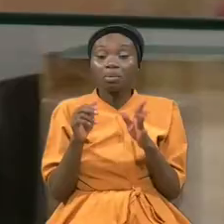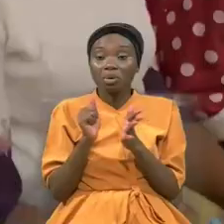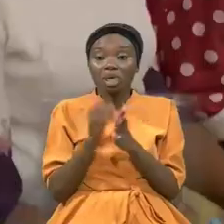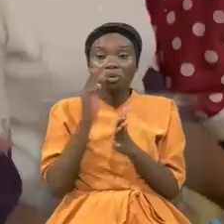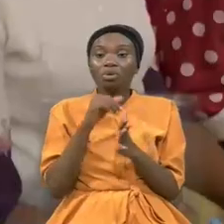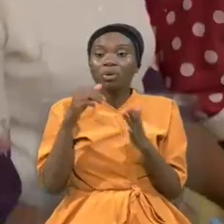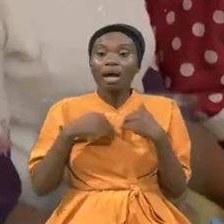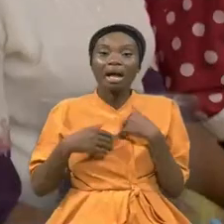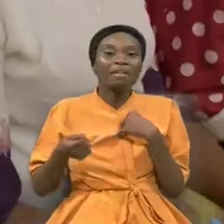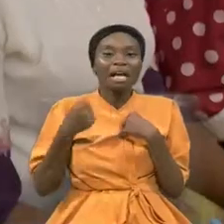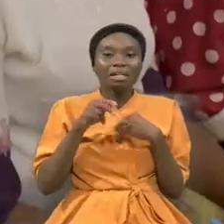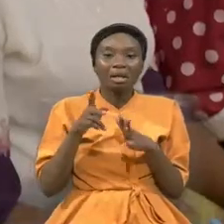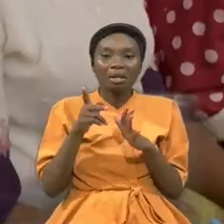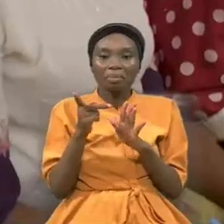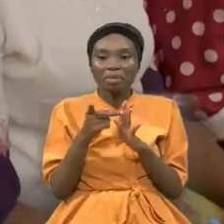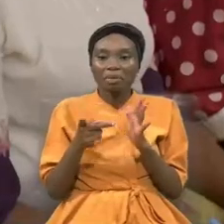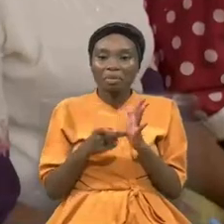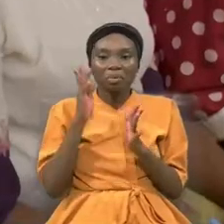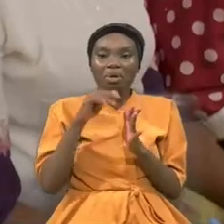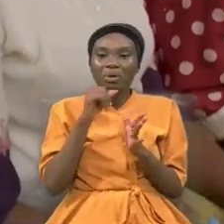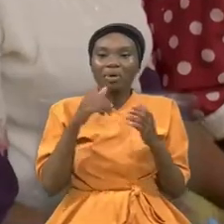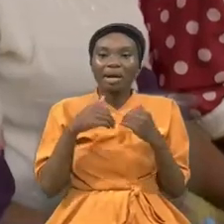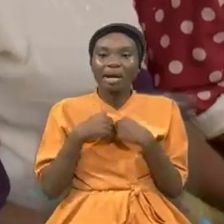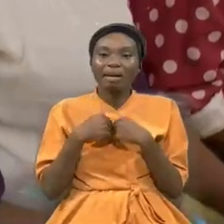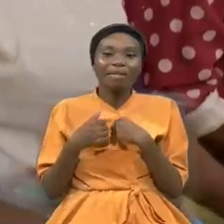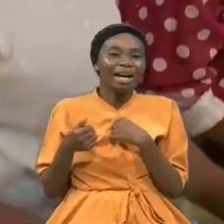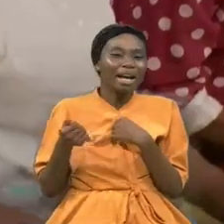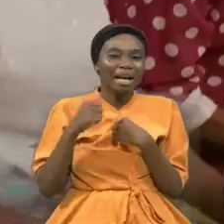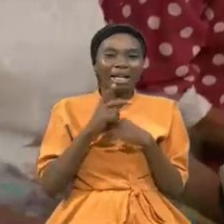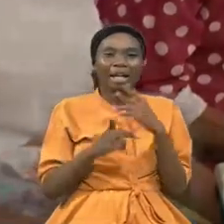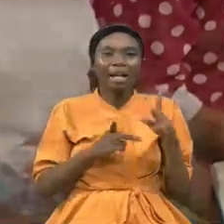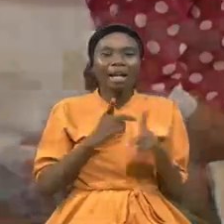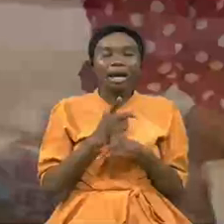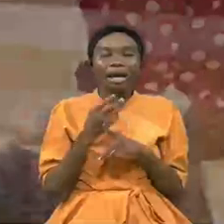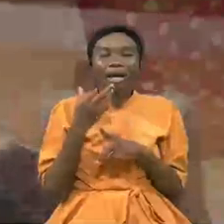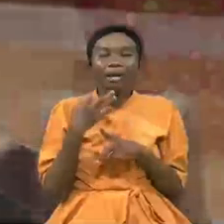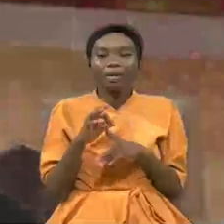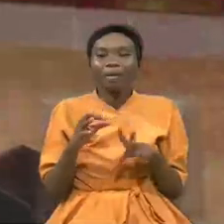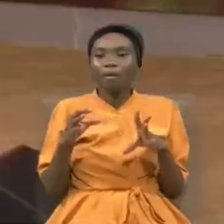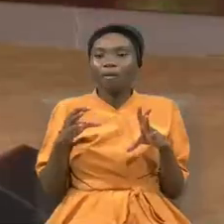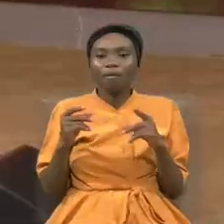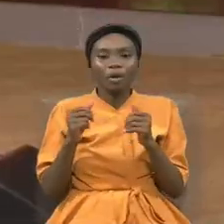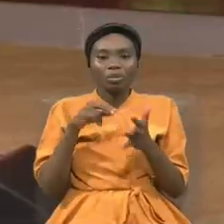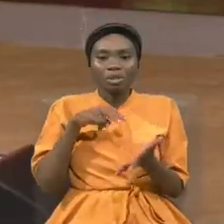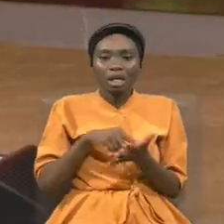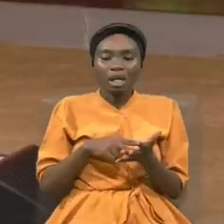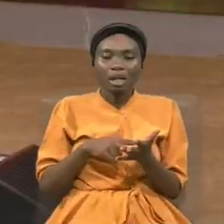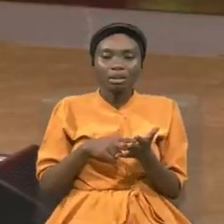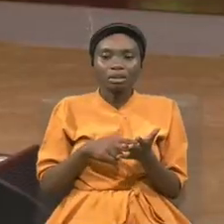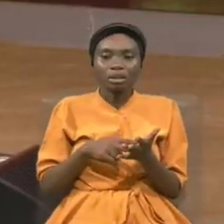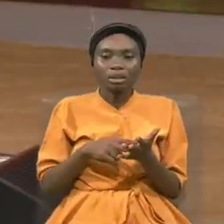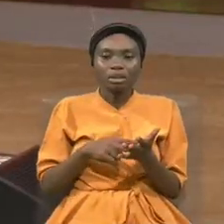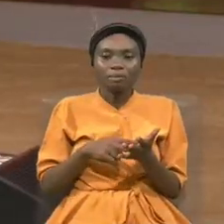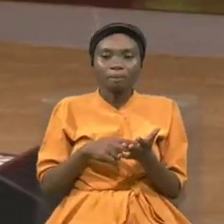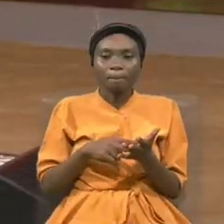gens qui n'ont pas de principe, les gens qui n'auront pas une position ferme, la